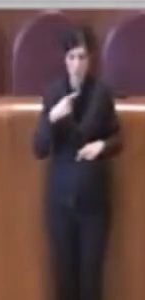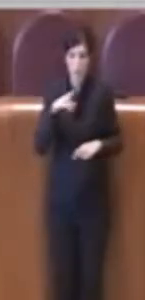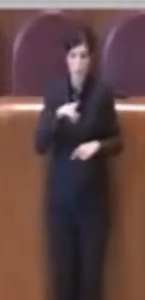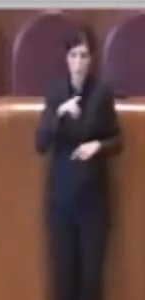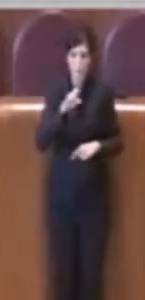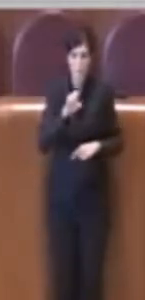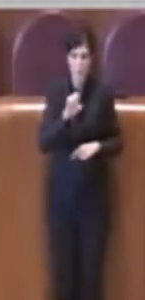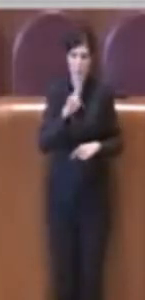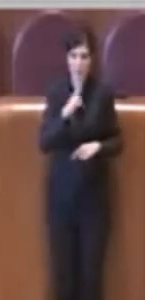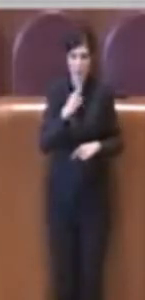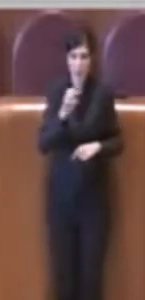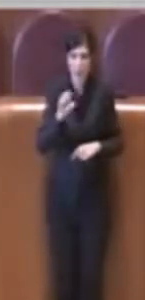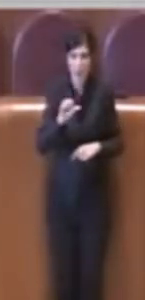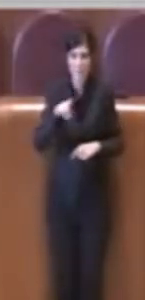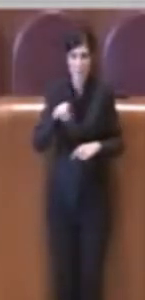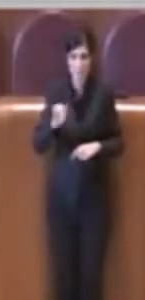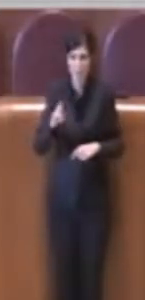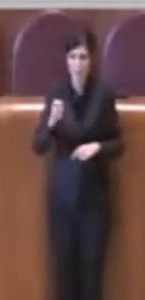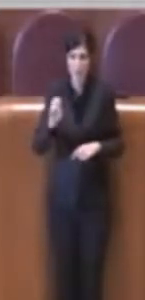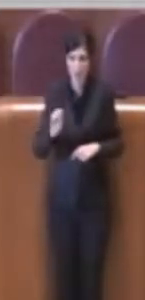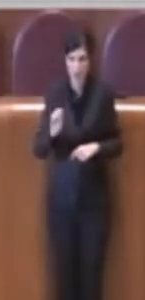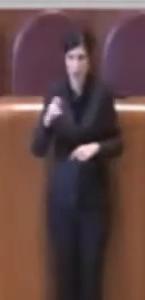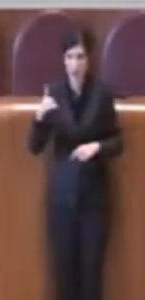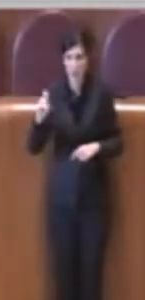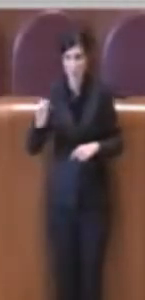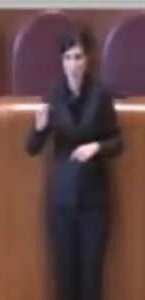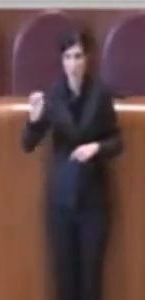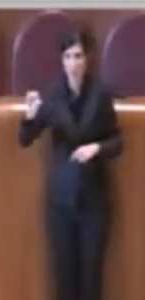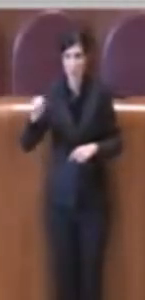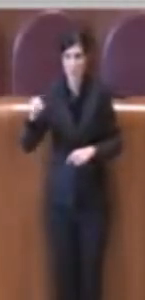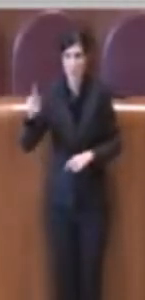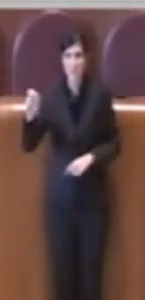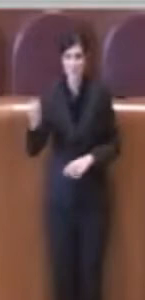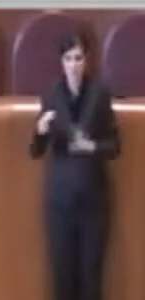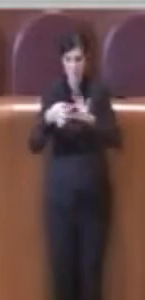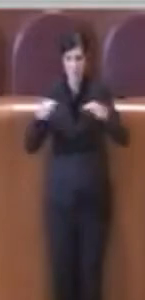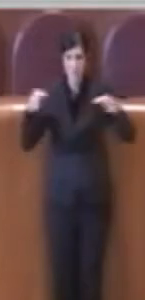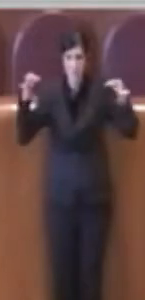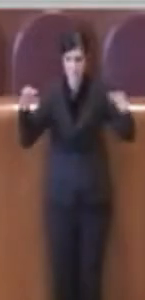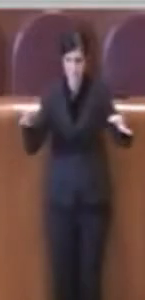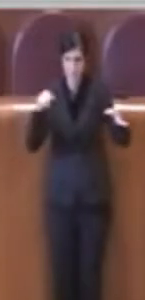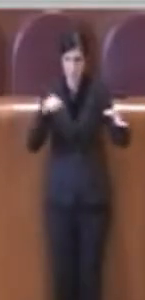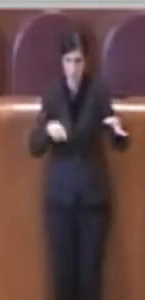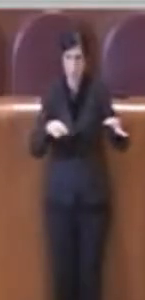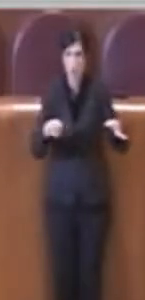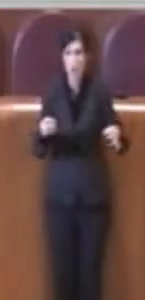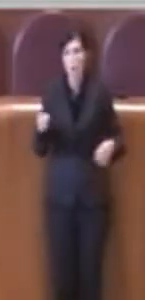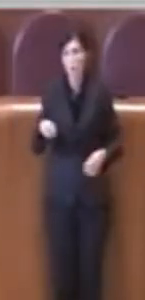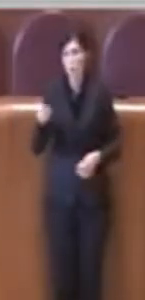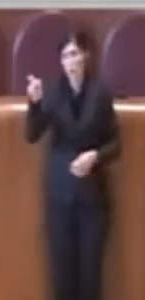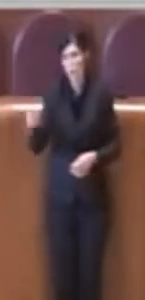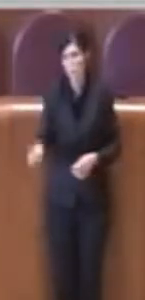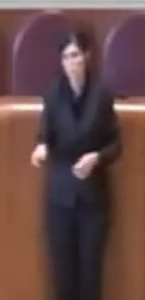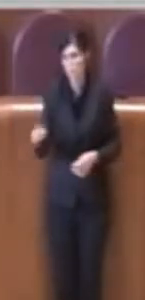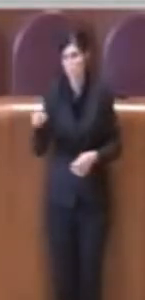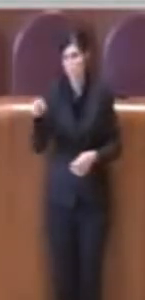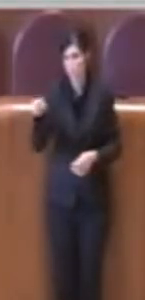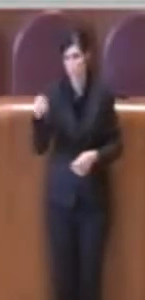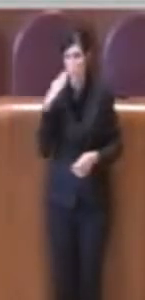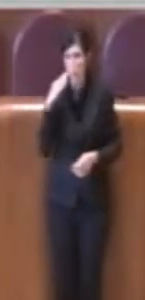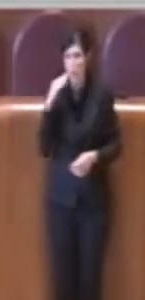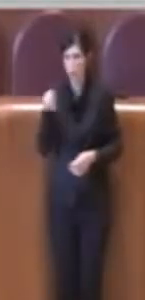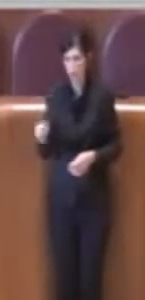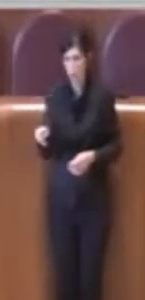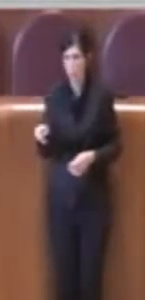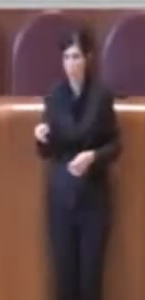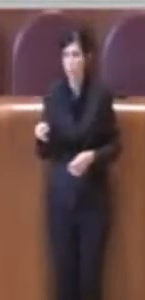astra». Ma comunque anche un grande personaggio della storia, esperto di ingiustizie e lotte,